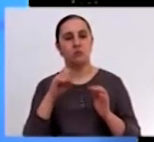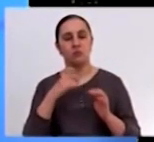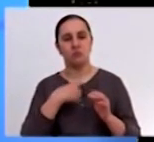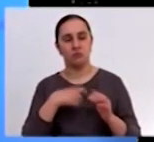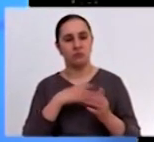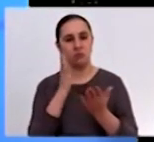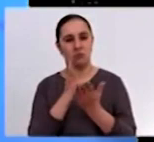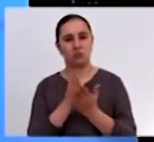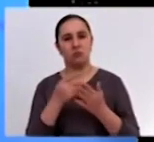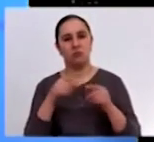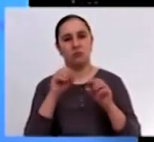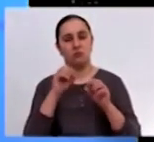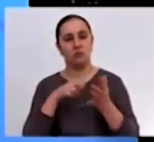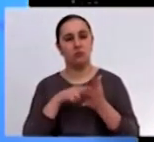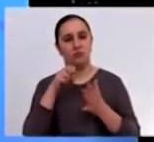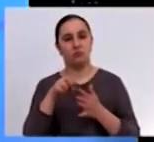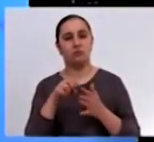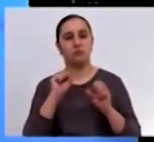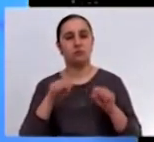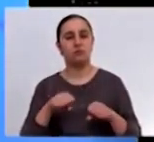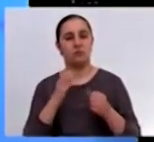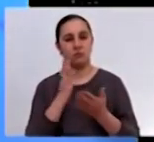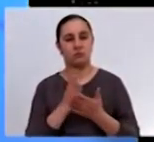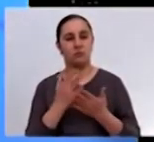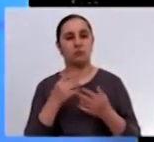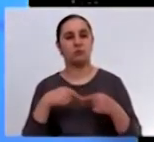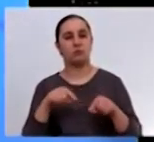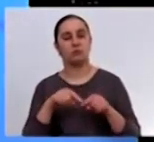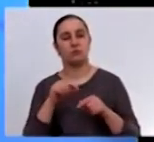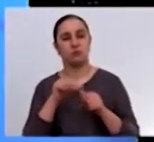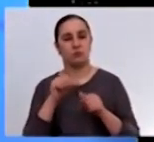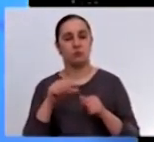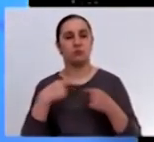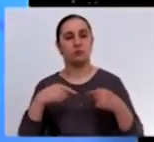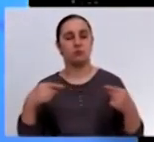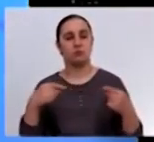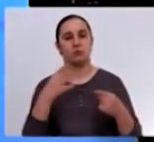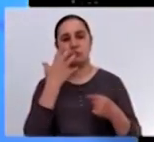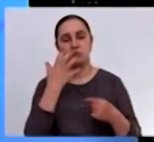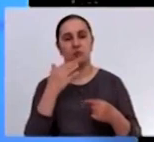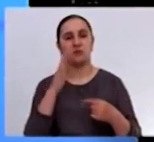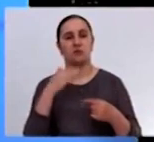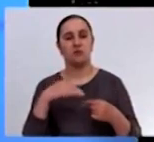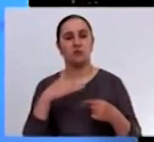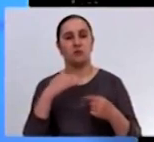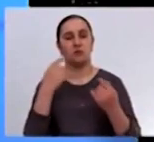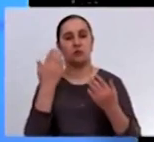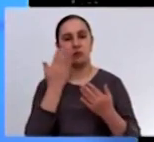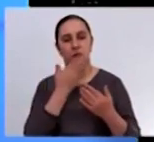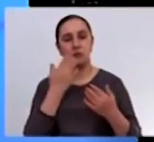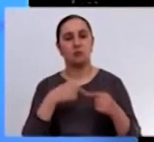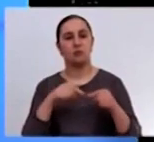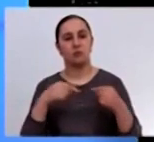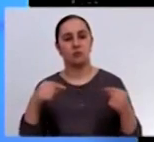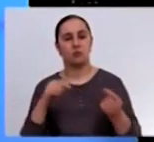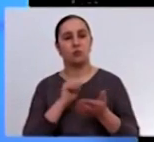o'zidan to'g'ridan-to'g'ri xat jo'natish imkoniyatiga egasiz. Xatdan tashqari turli rasm, video, klip, kino va turli